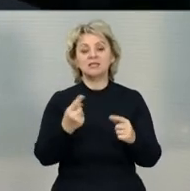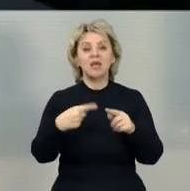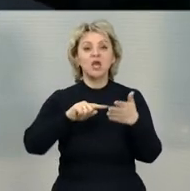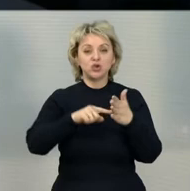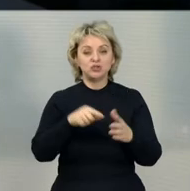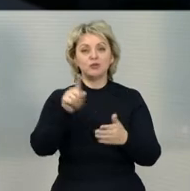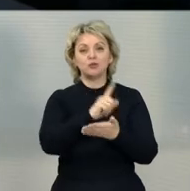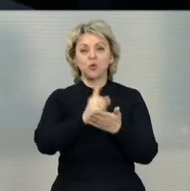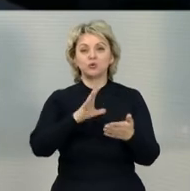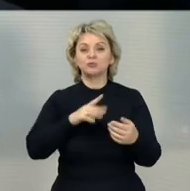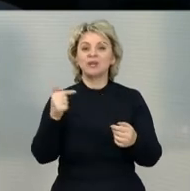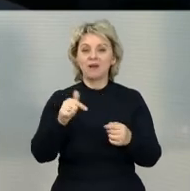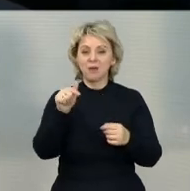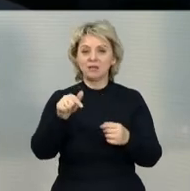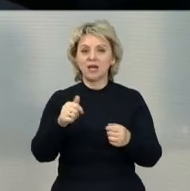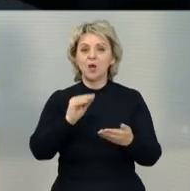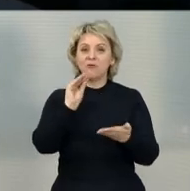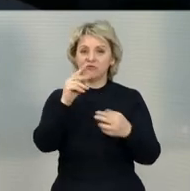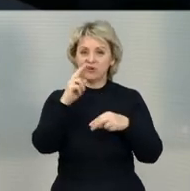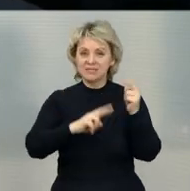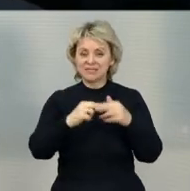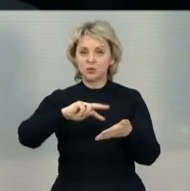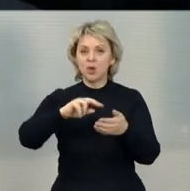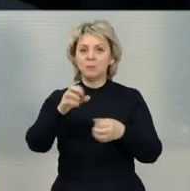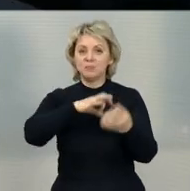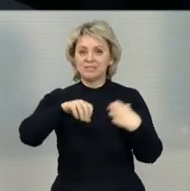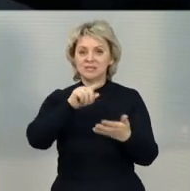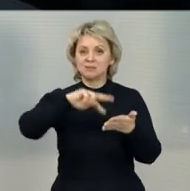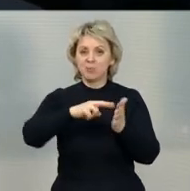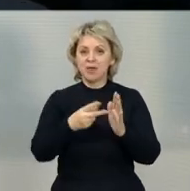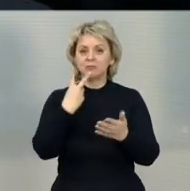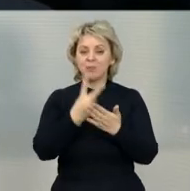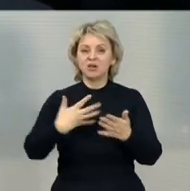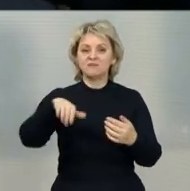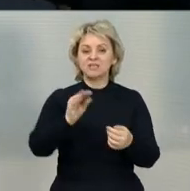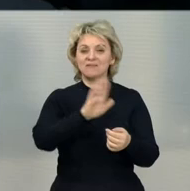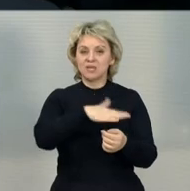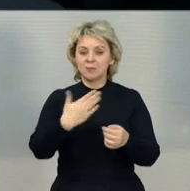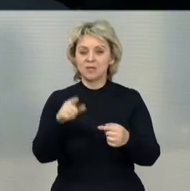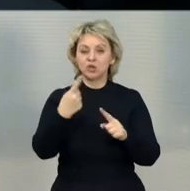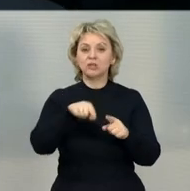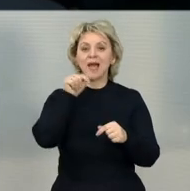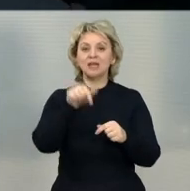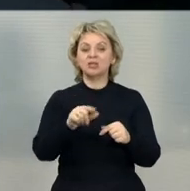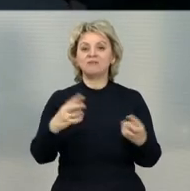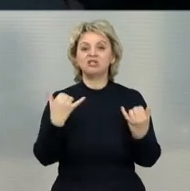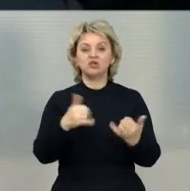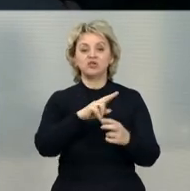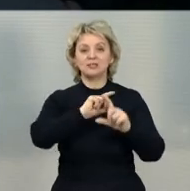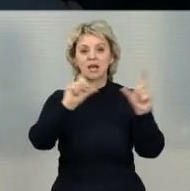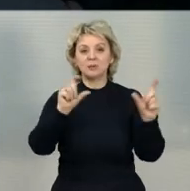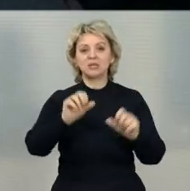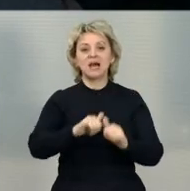должен быть грамотно выстроенный бизнес-план, показывающий все взаимоотношения. Для этого сейчас в